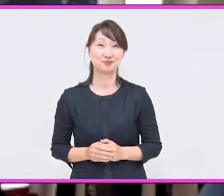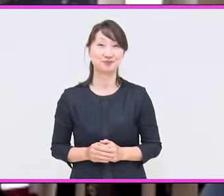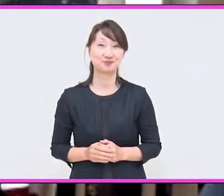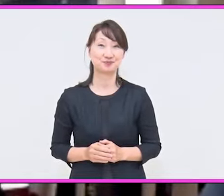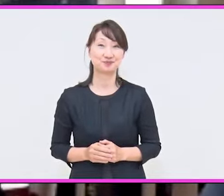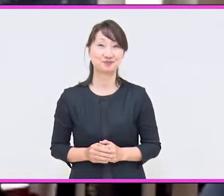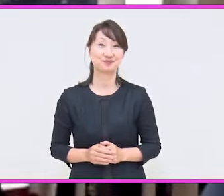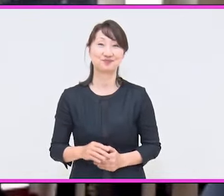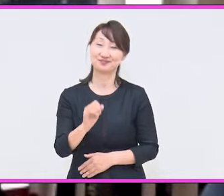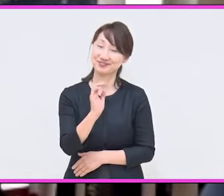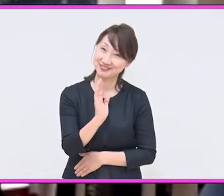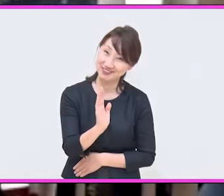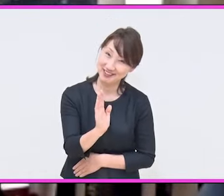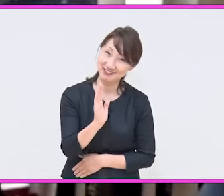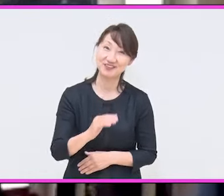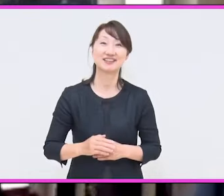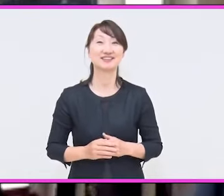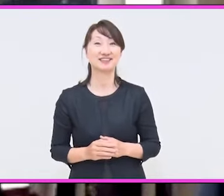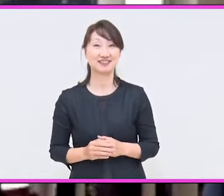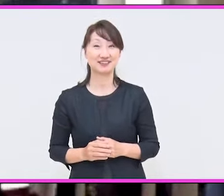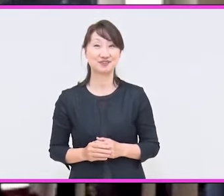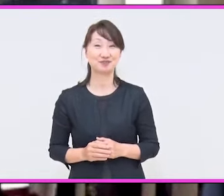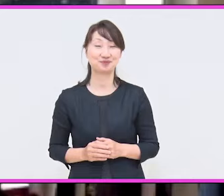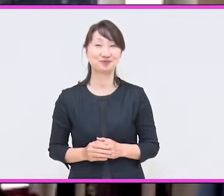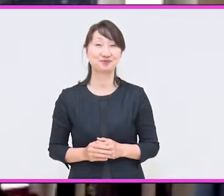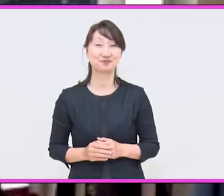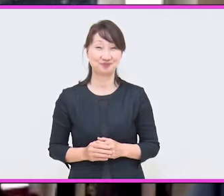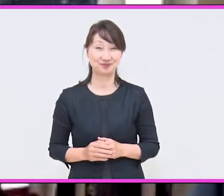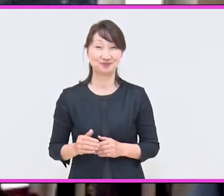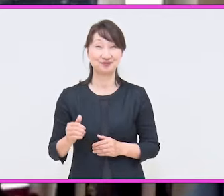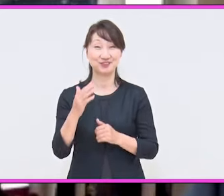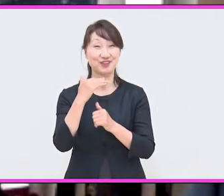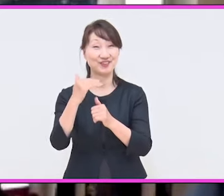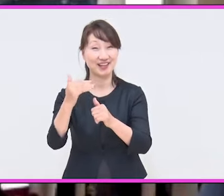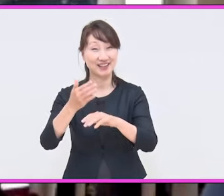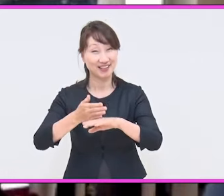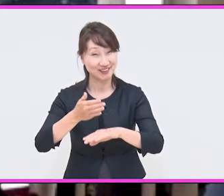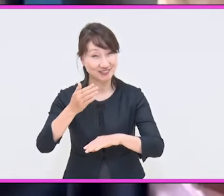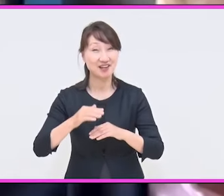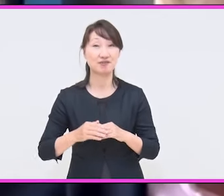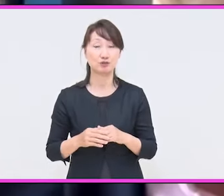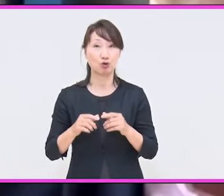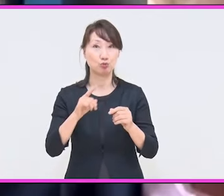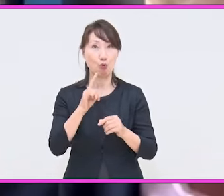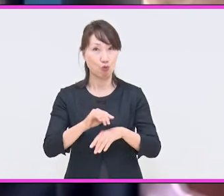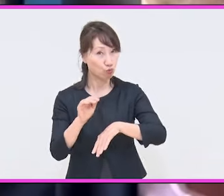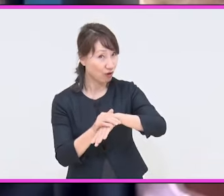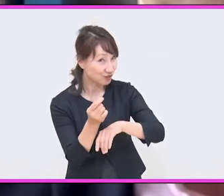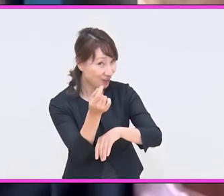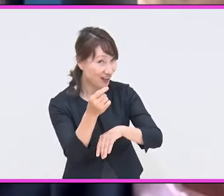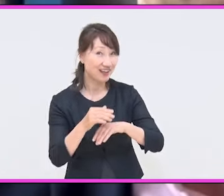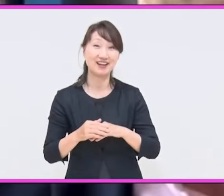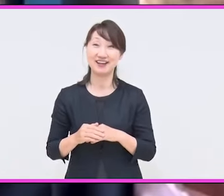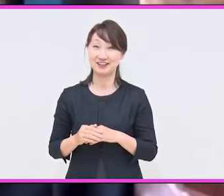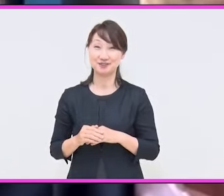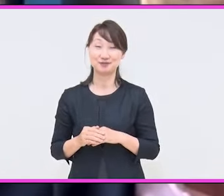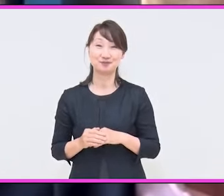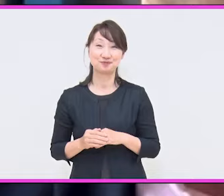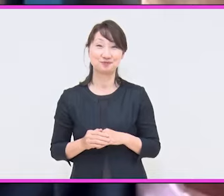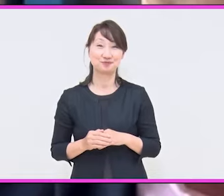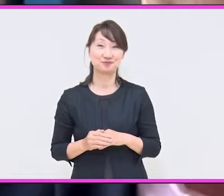よろしくお願いします。 Thank you very much for having me. 日本語お上手ですね。